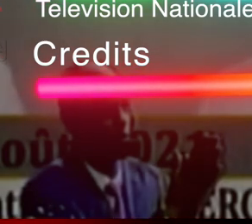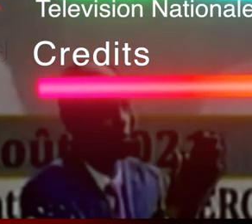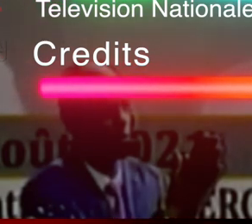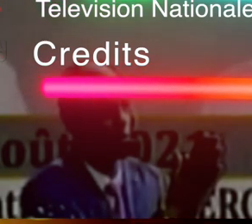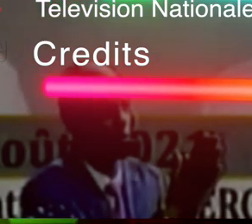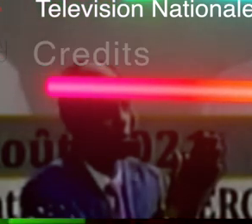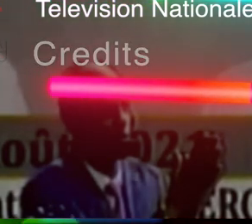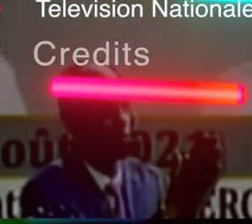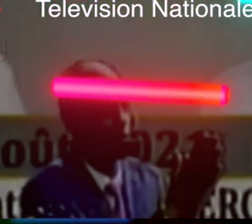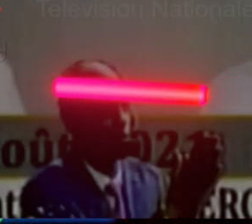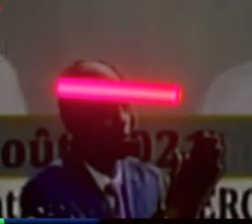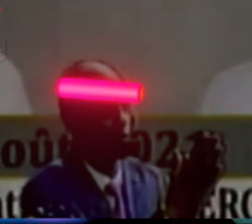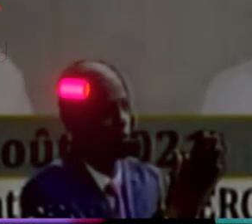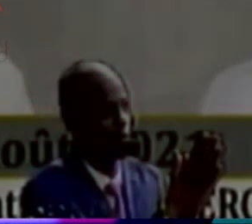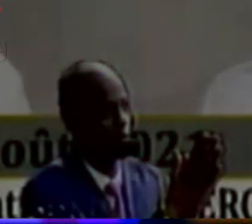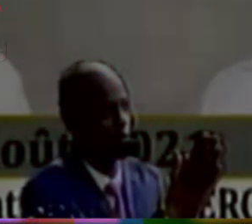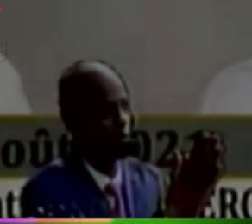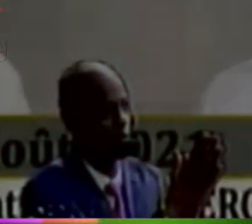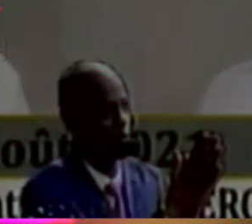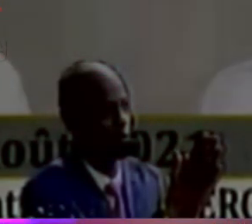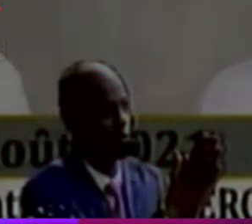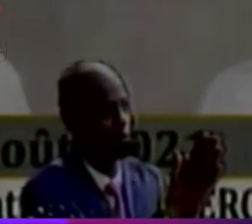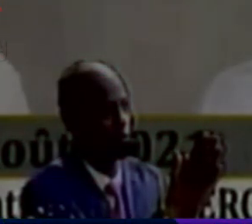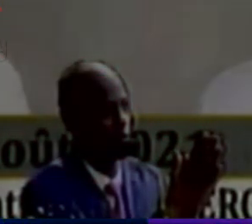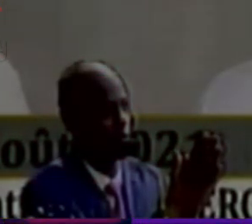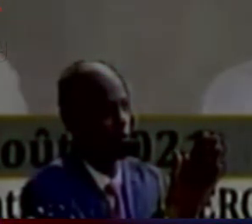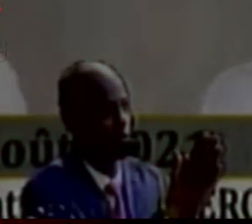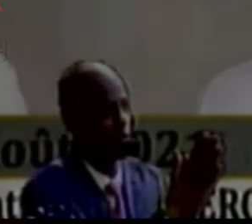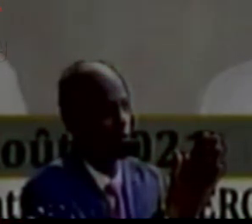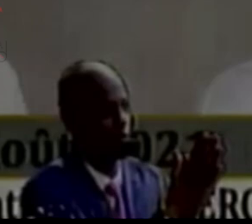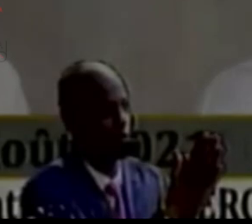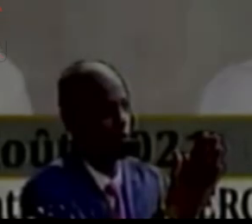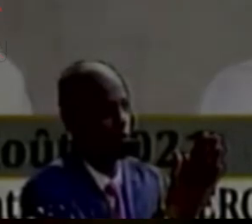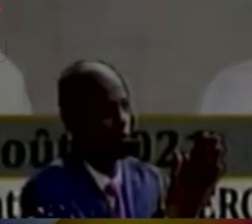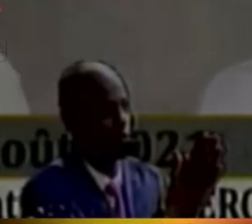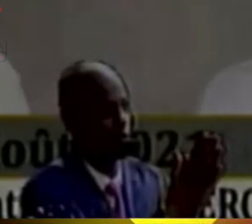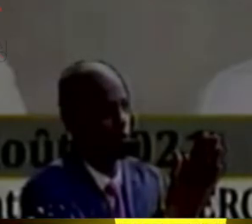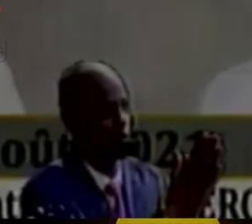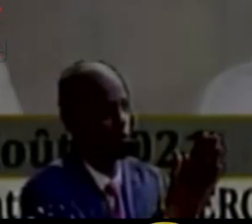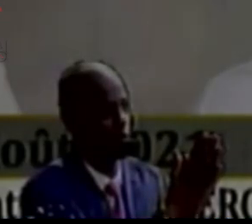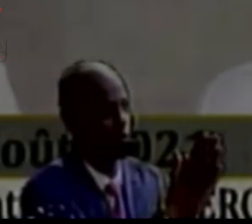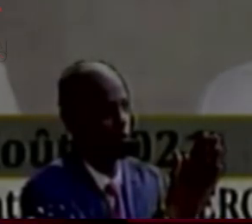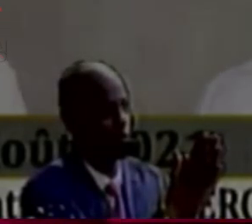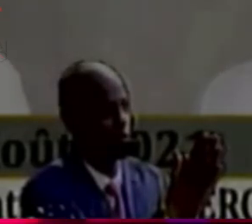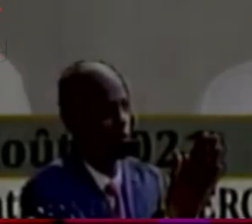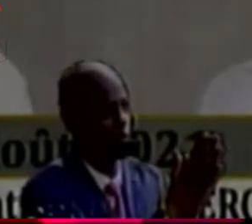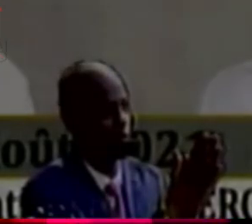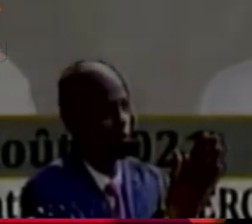lundi jusqu'à vendredi 8h, 16h et puis samedi, dimanche 8h jusqu'à 10h.